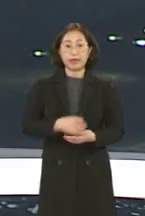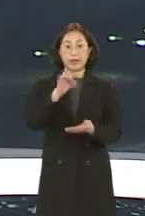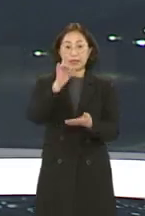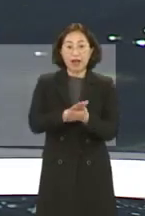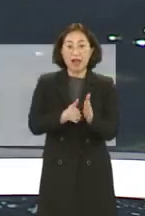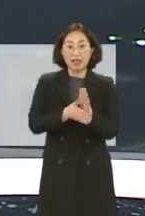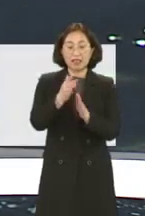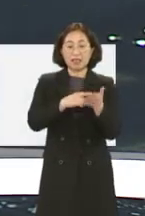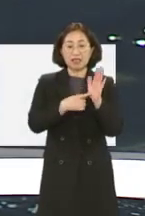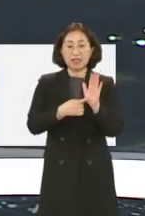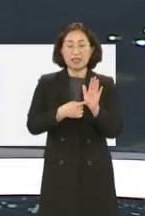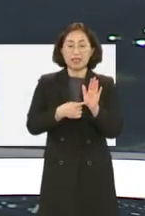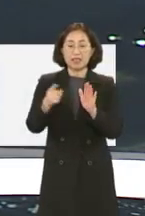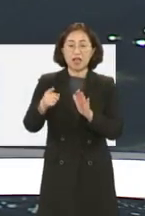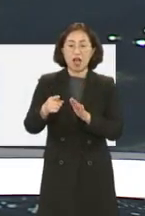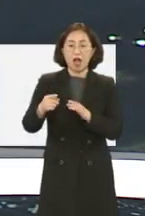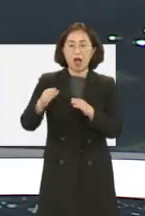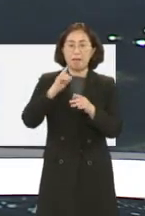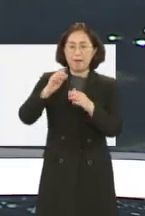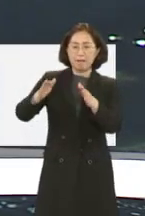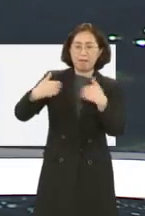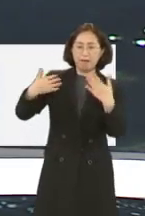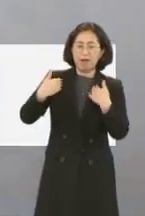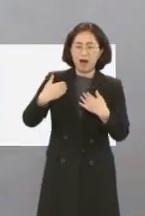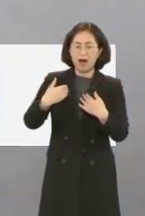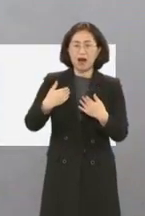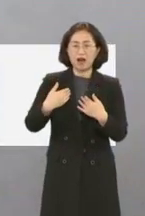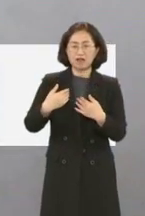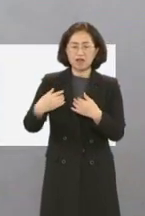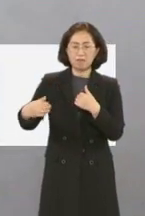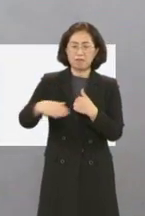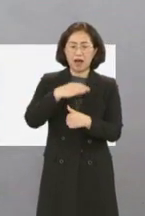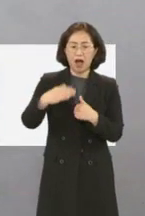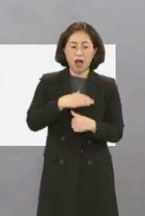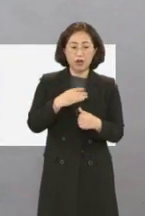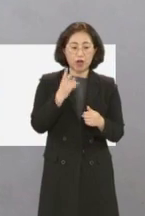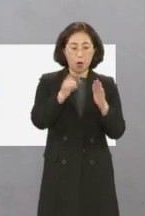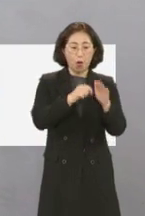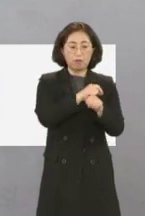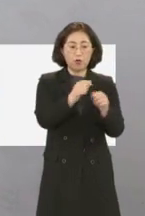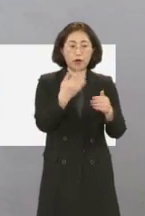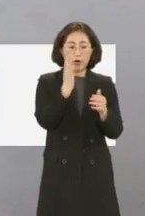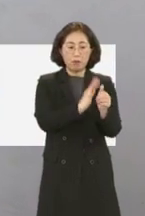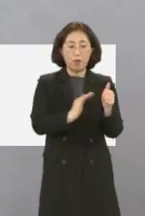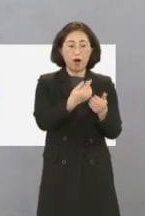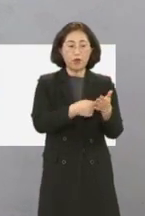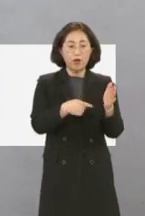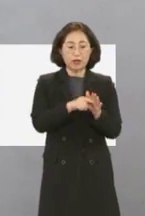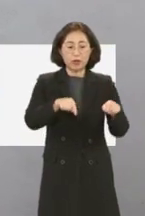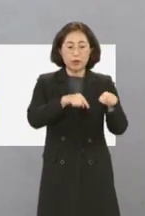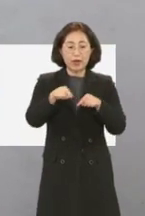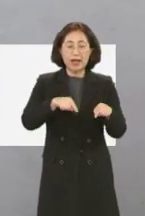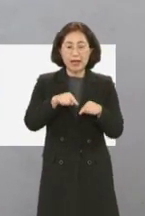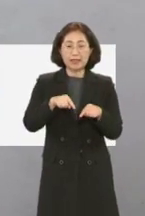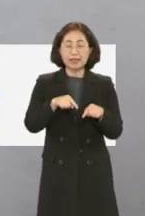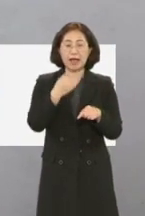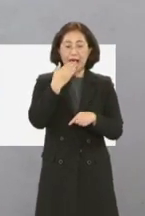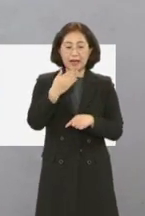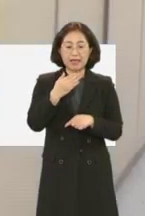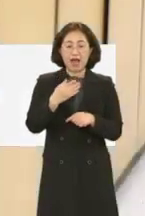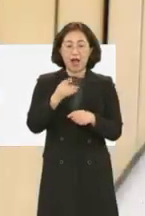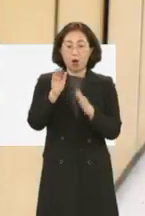천안시는 악성 민원인으로부터 폭언과 협박에 시달리는 공무원들을 보호하기 위해 녹음이 가능한 공무원증 케이스를